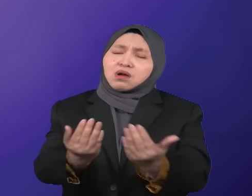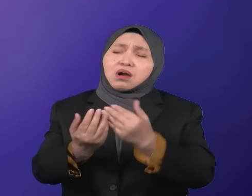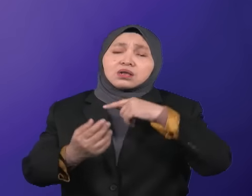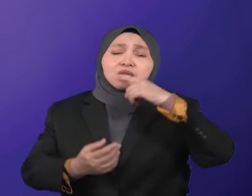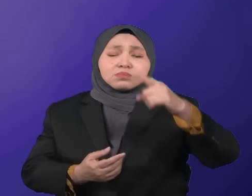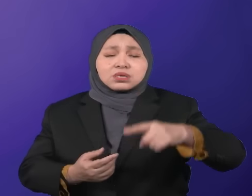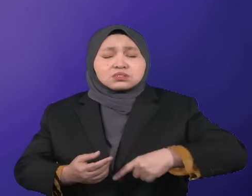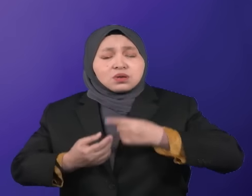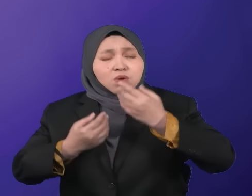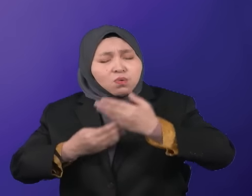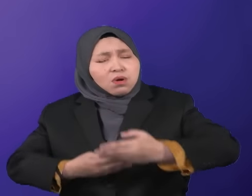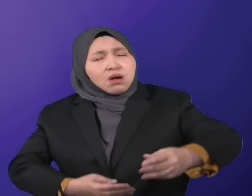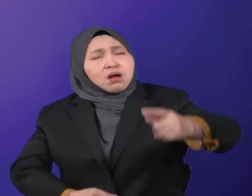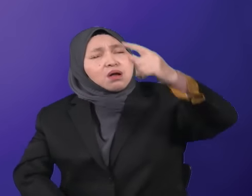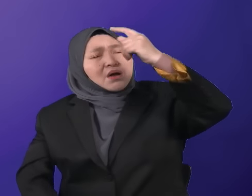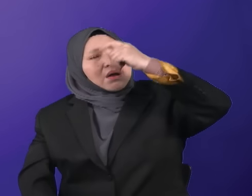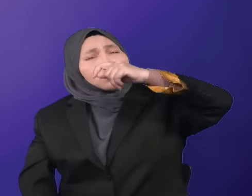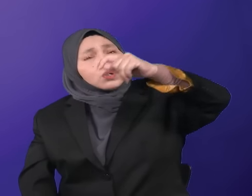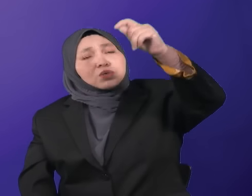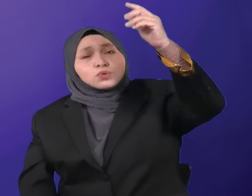yaqulu rabbana